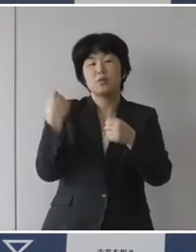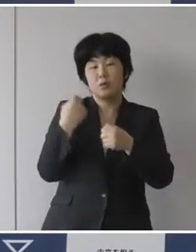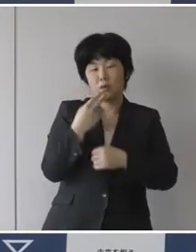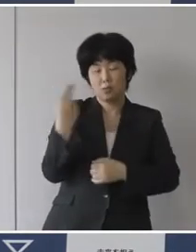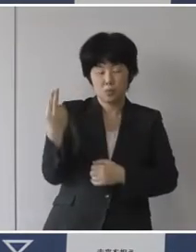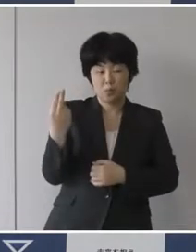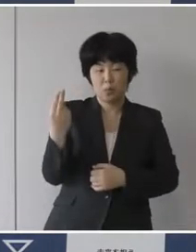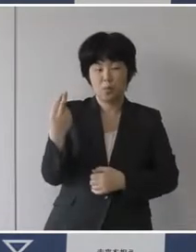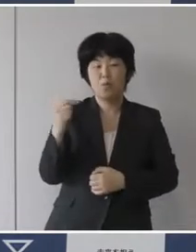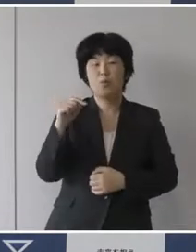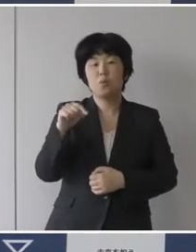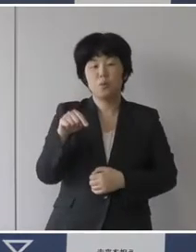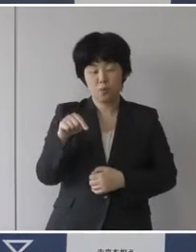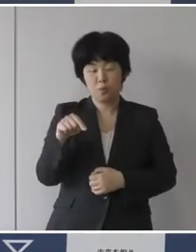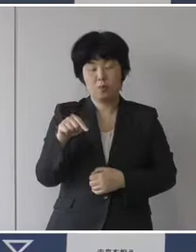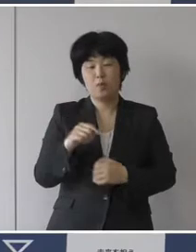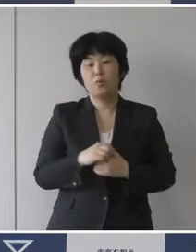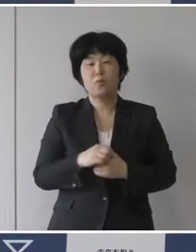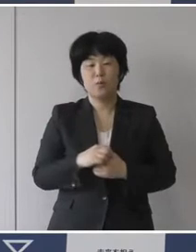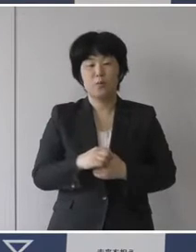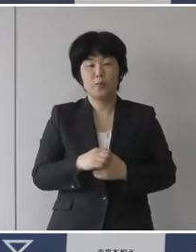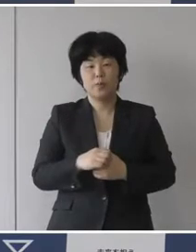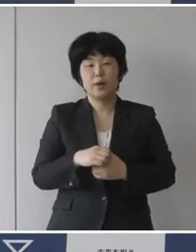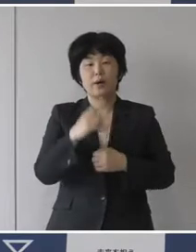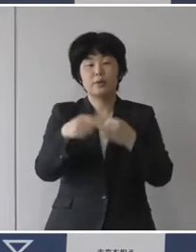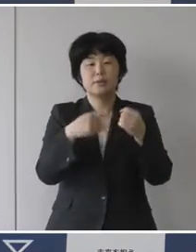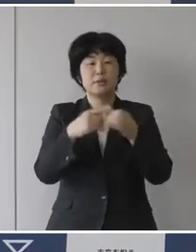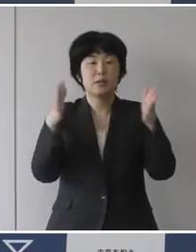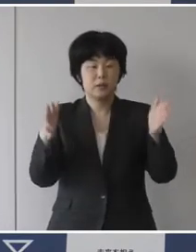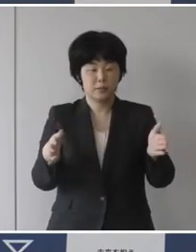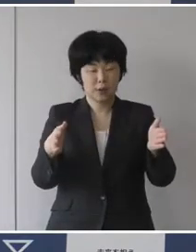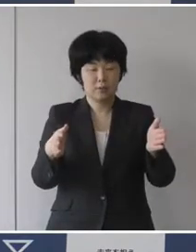が、年間利用者が約96万人